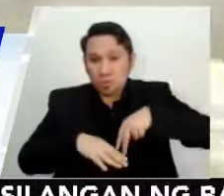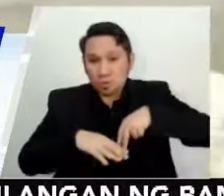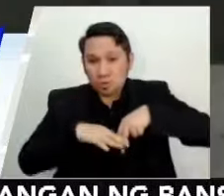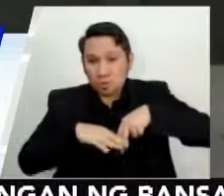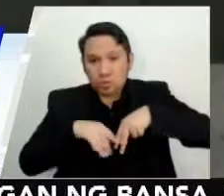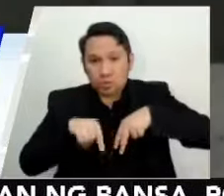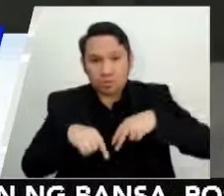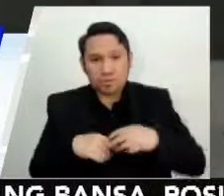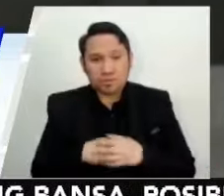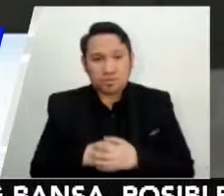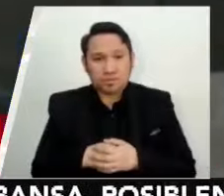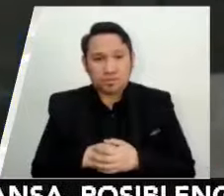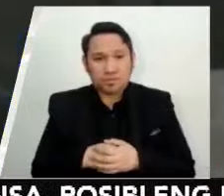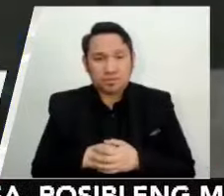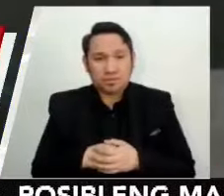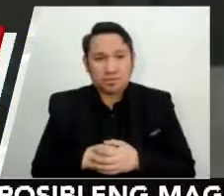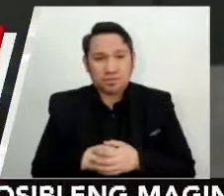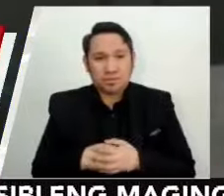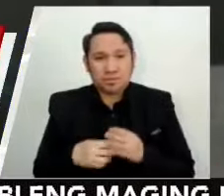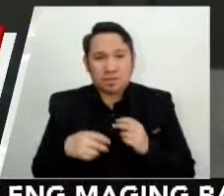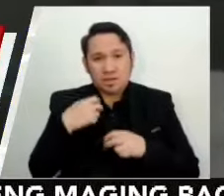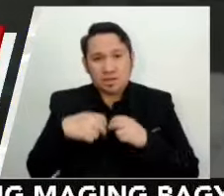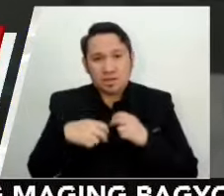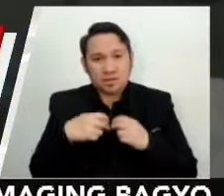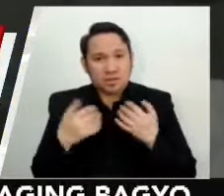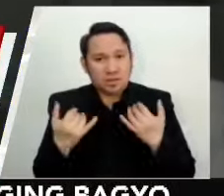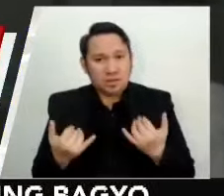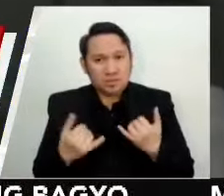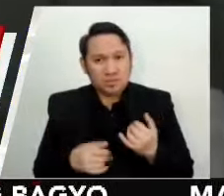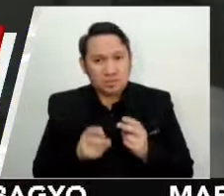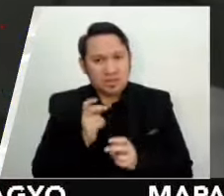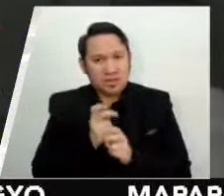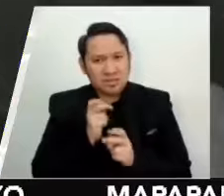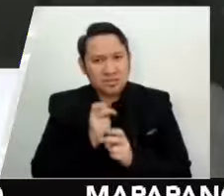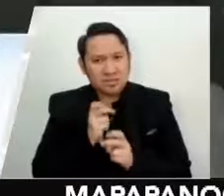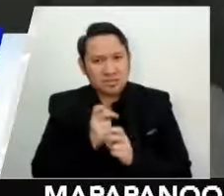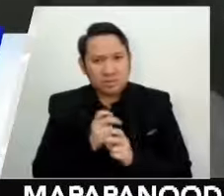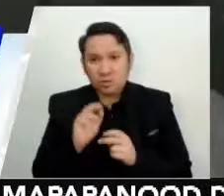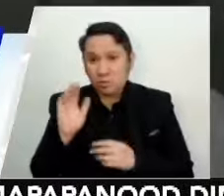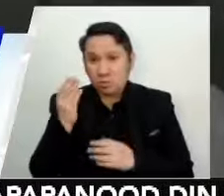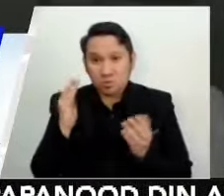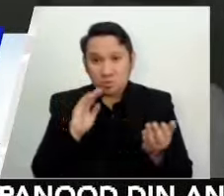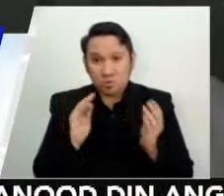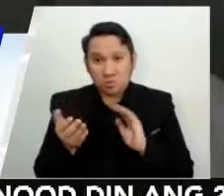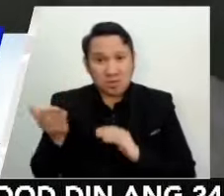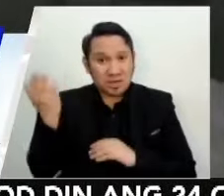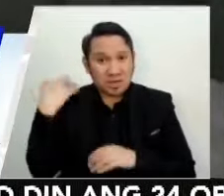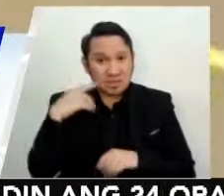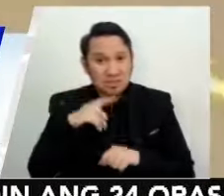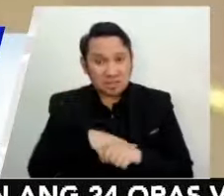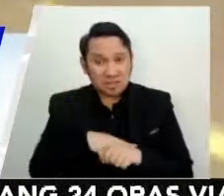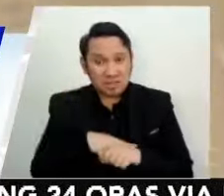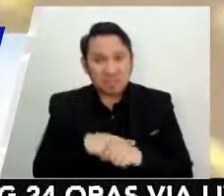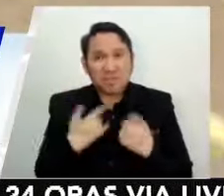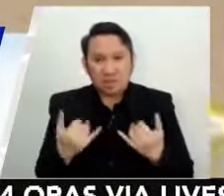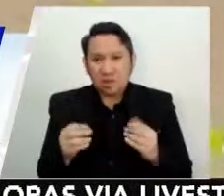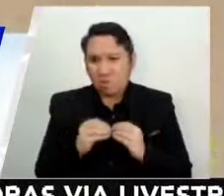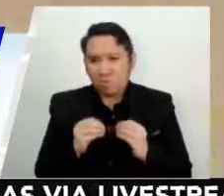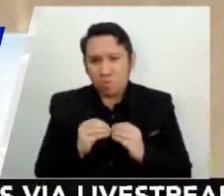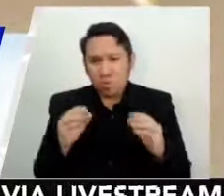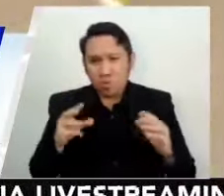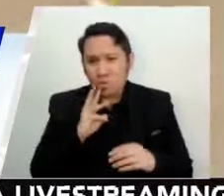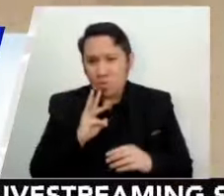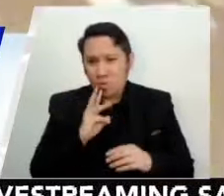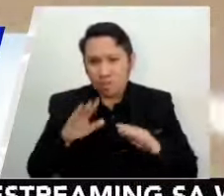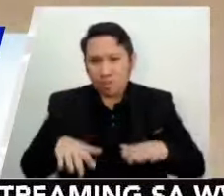Mas mahirap po ngayon talaga, ma'am, kesa po noon makaraan. Ngayon po ay talagang malaki ang tubig. Binaha rin dito